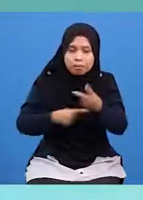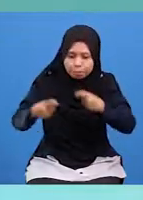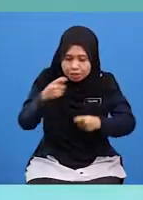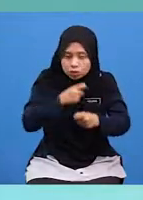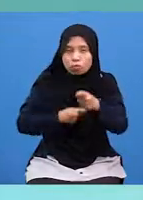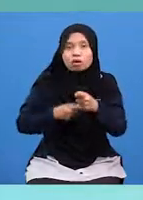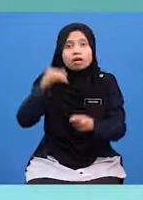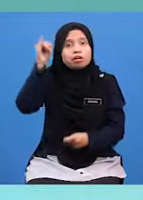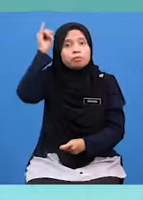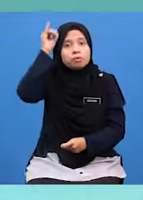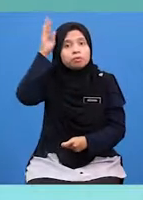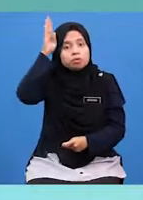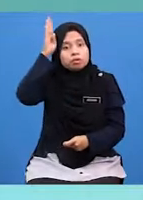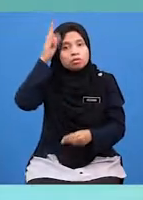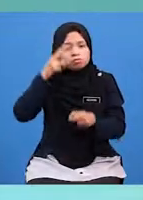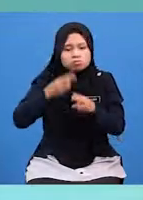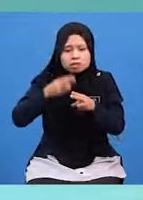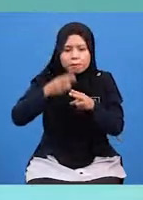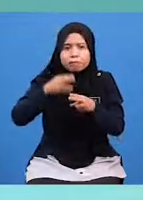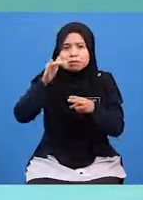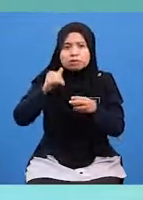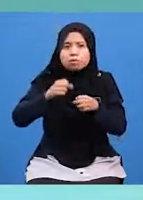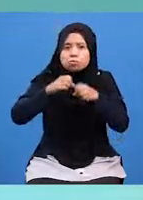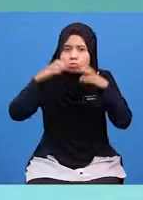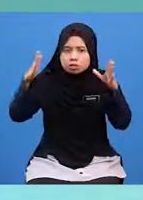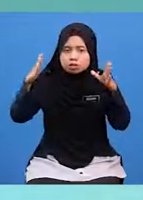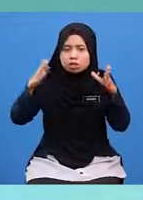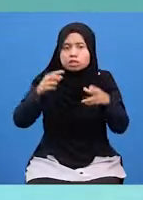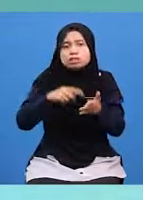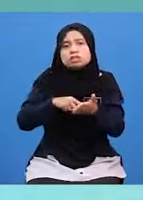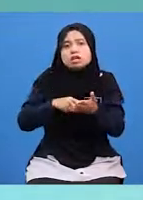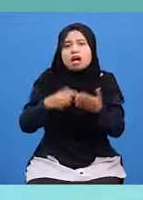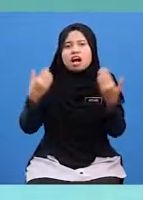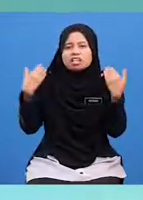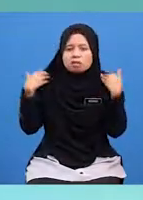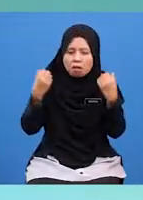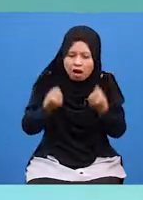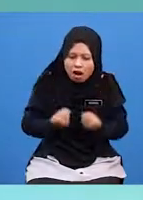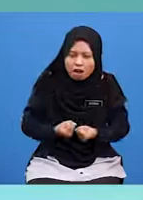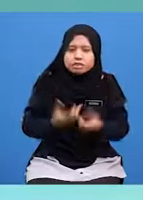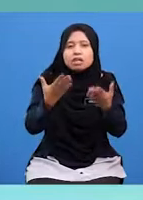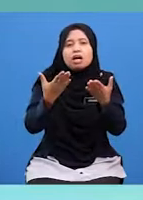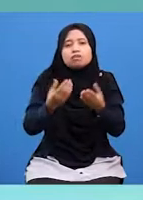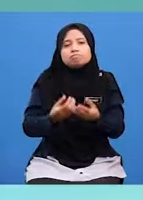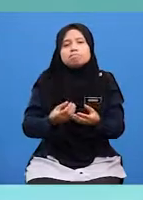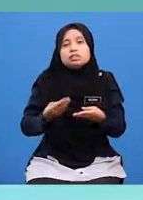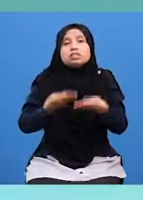Battuta. Nama yang besar dalam dunia penerokaan ini mempunyai banyak sumbangan.